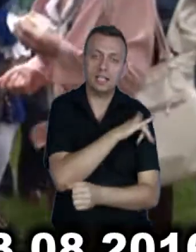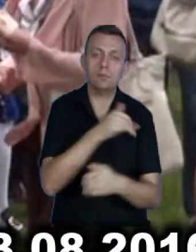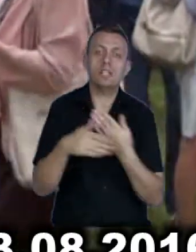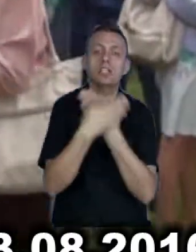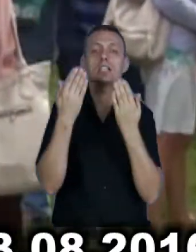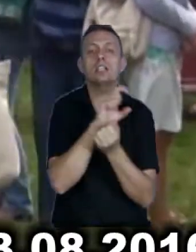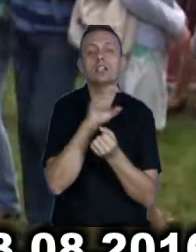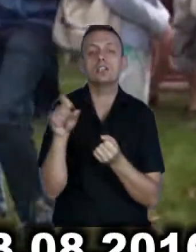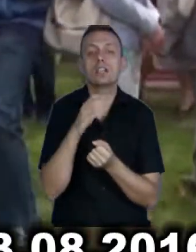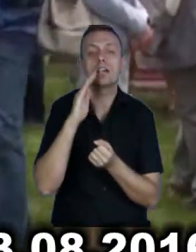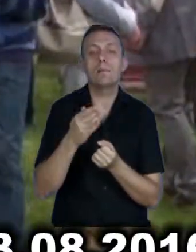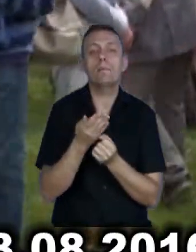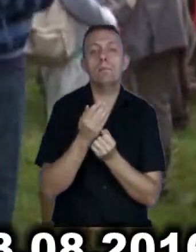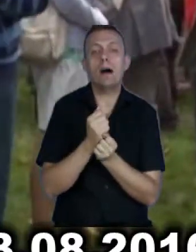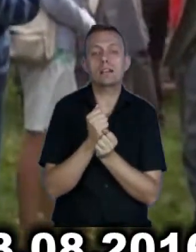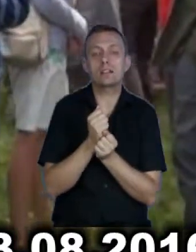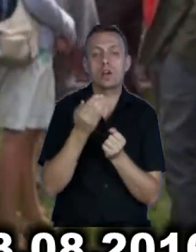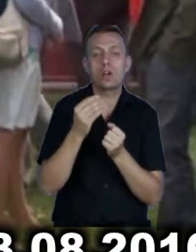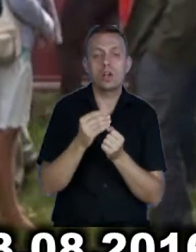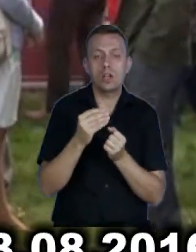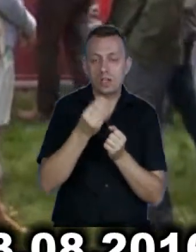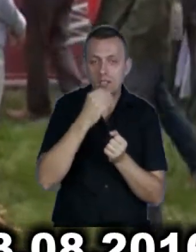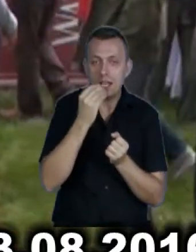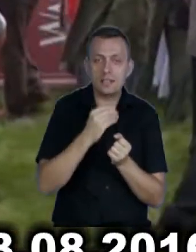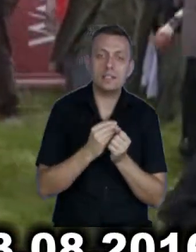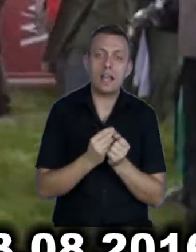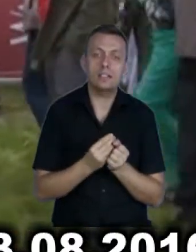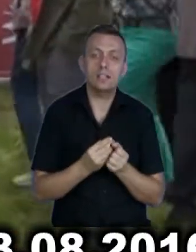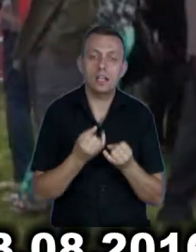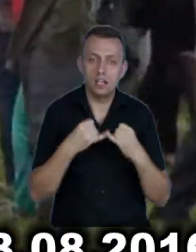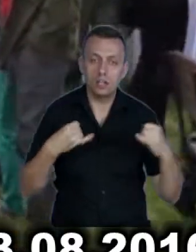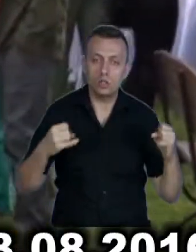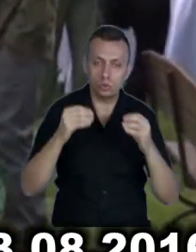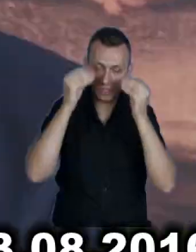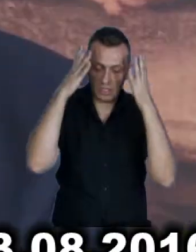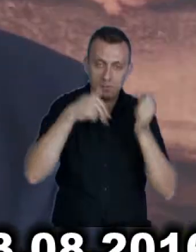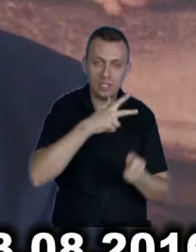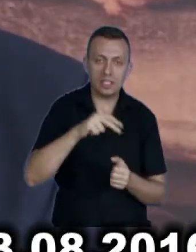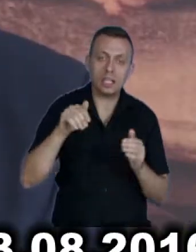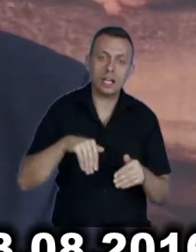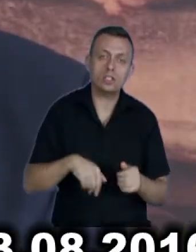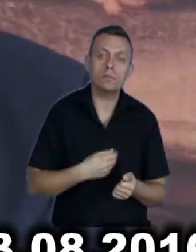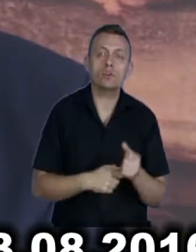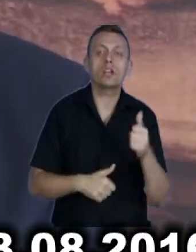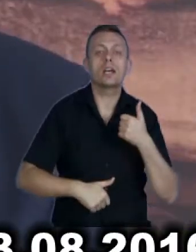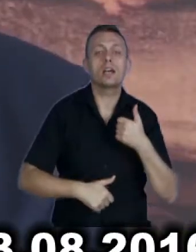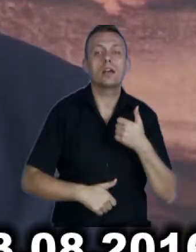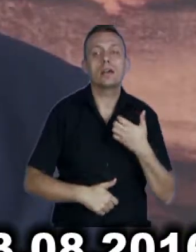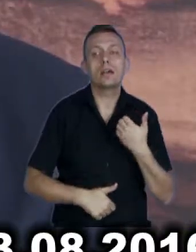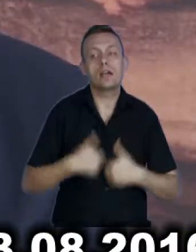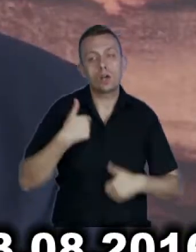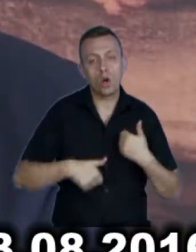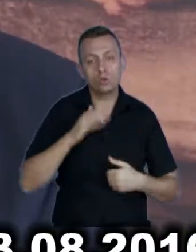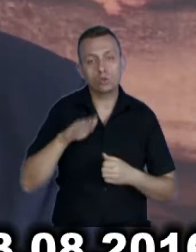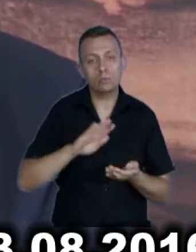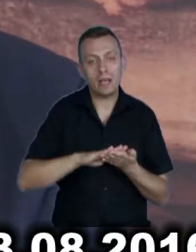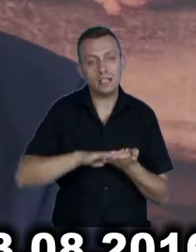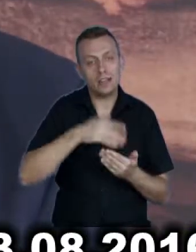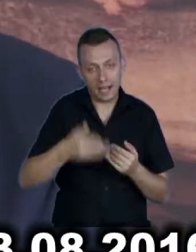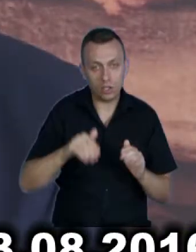postaci przedstawienia baletowego Śpiąca Królewna, nawiązującego do konwencji barokowej,